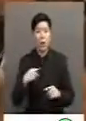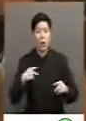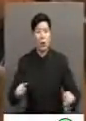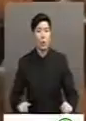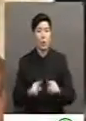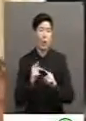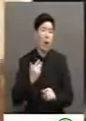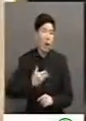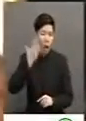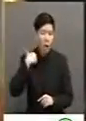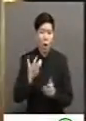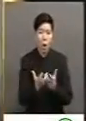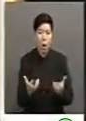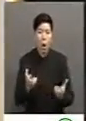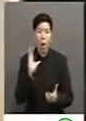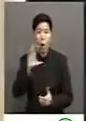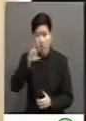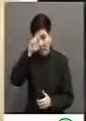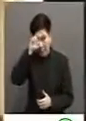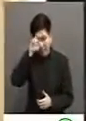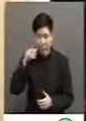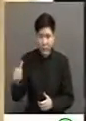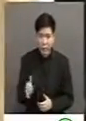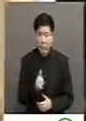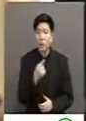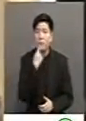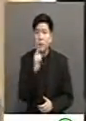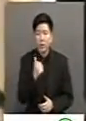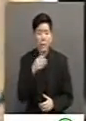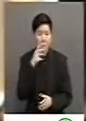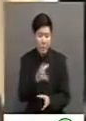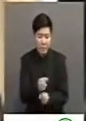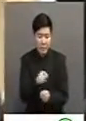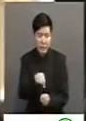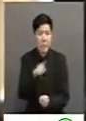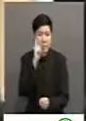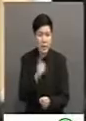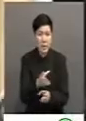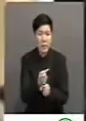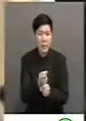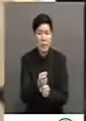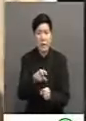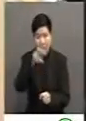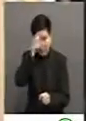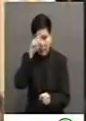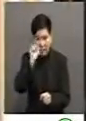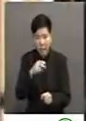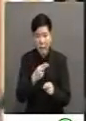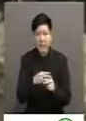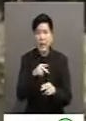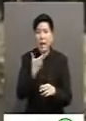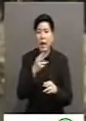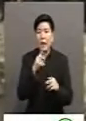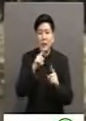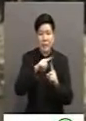ราณสถานของอียิปต์นายคาเลดอัลอานานีก็บอกค่ะว่ารูปปั้นนี้อาจจะเป็นรูปปั้นฟาโรห์ซามเมติคัส